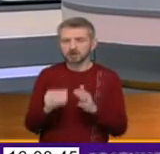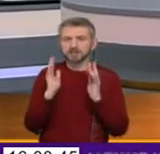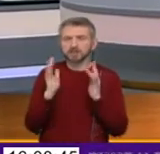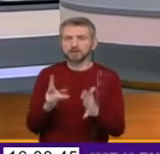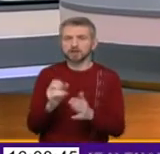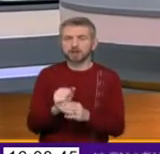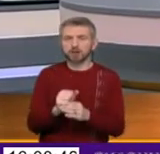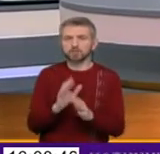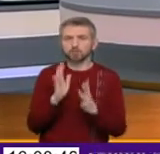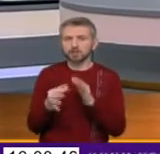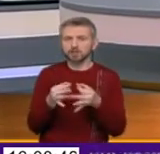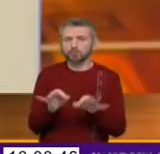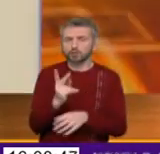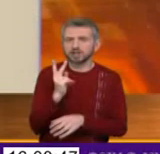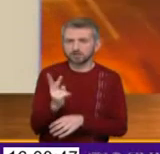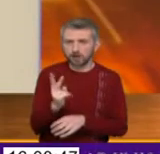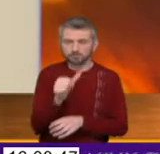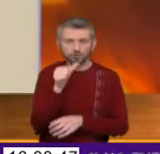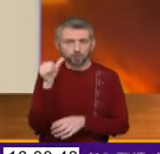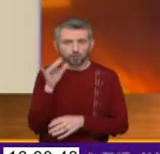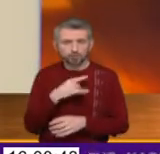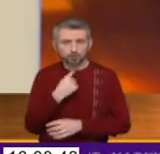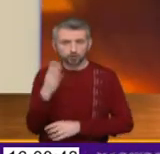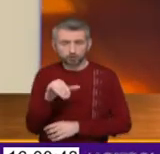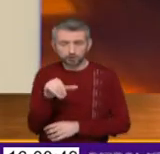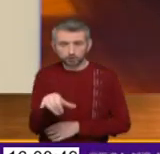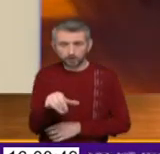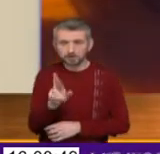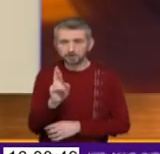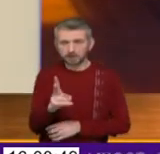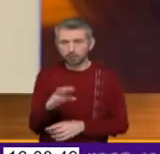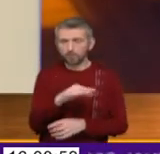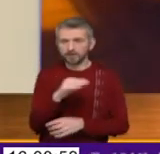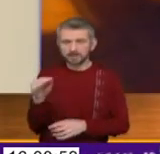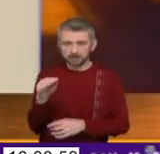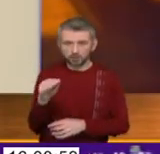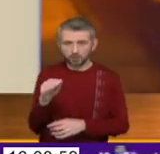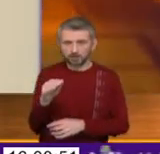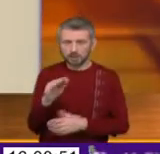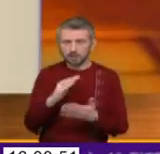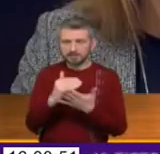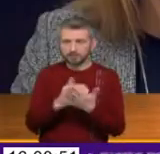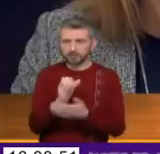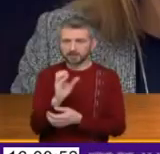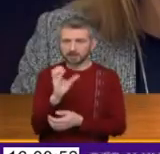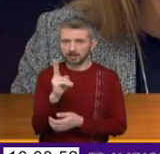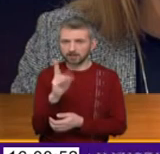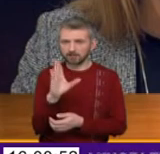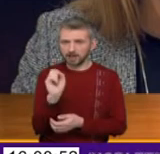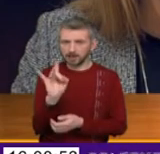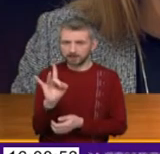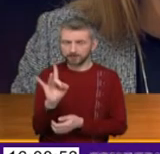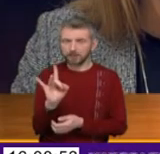на Свободи 2, він ще минулого року був проголосований у вас, саме як вже офіційно статус скверу отримав. А от